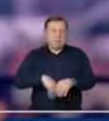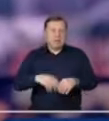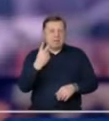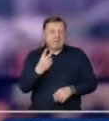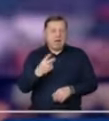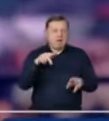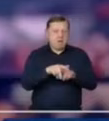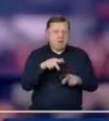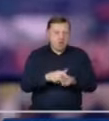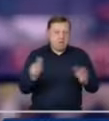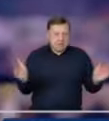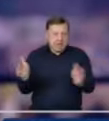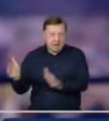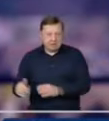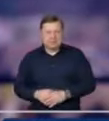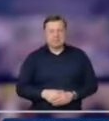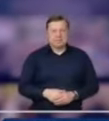pierwsze kroki na wybiegu już za nimi.